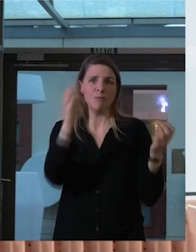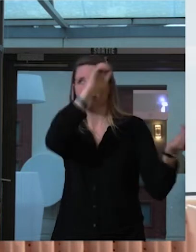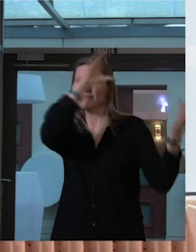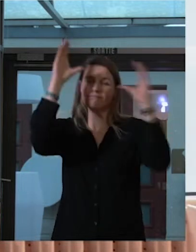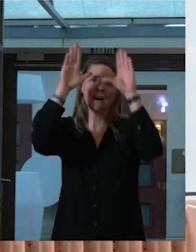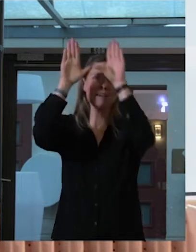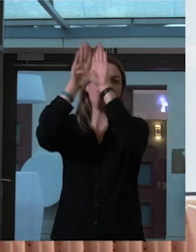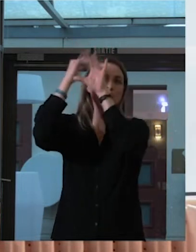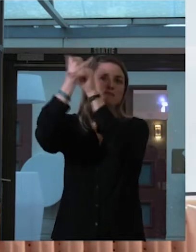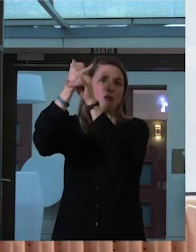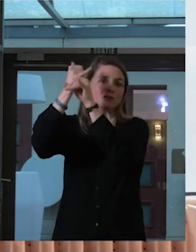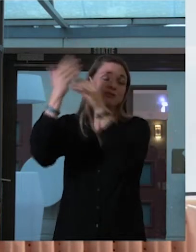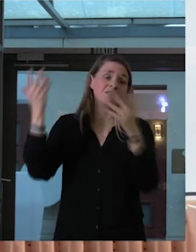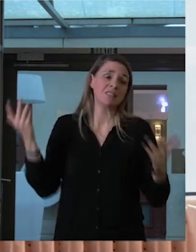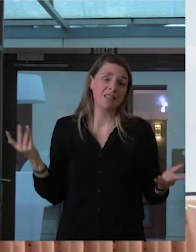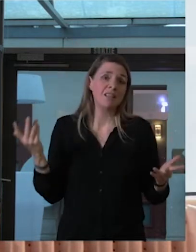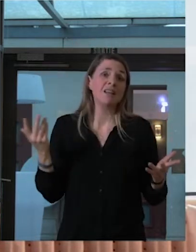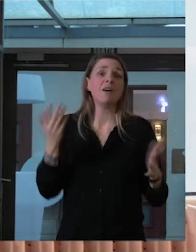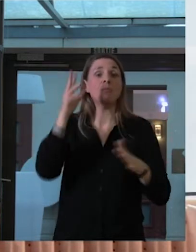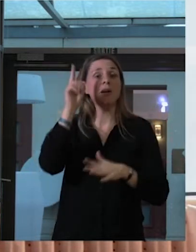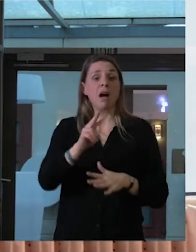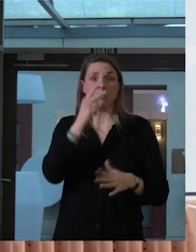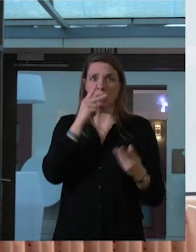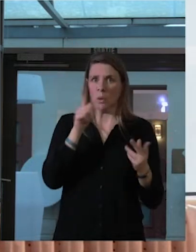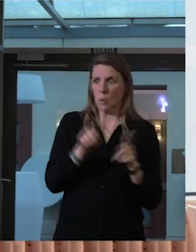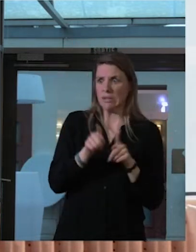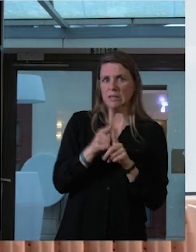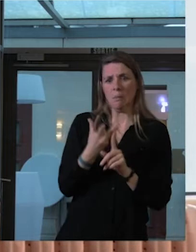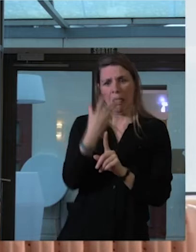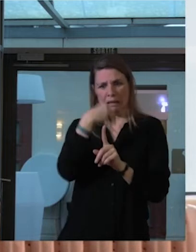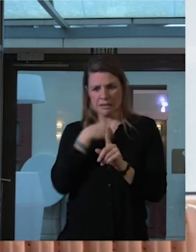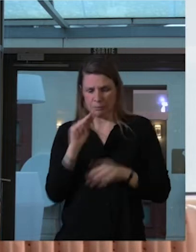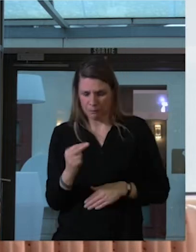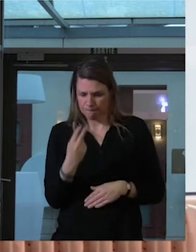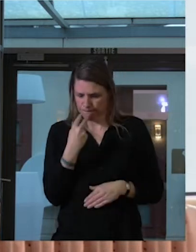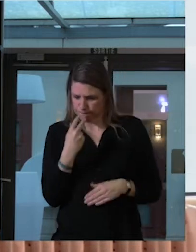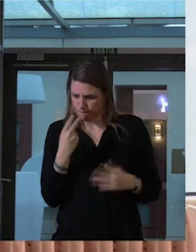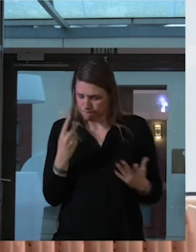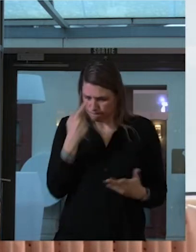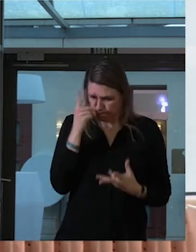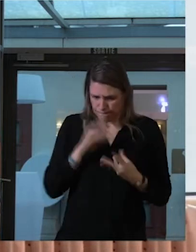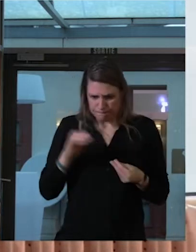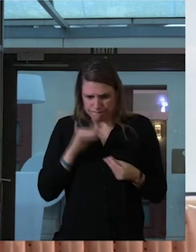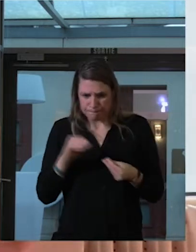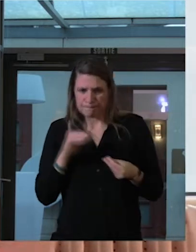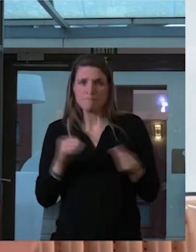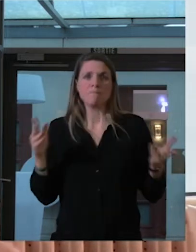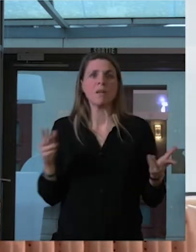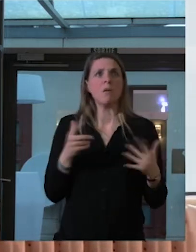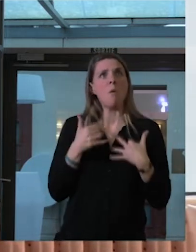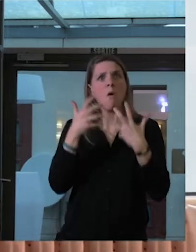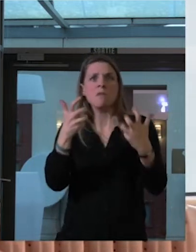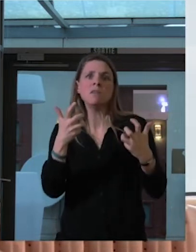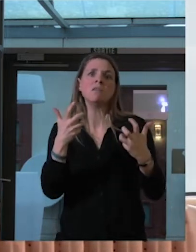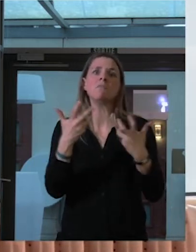peut vraiment aussi parfois affecter l'estime de soi. Donc là, ça pose aussi des questions sur, justement, quand on a envie de faire un